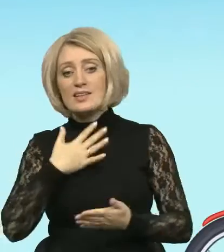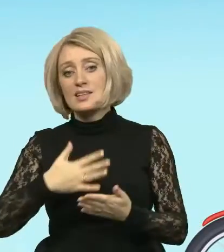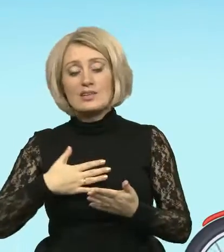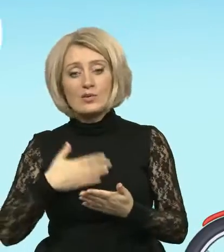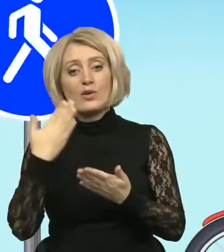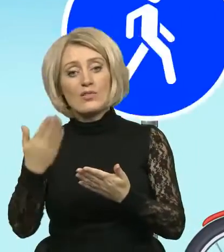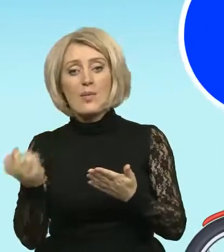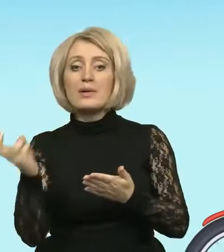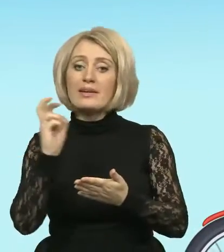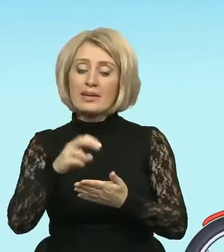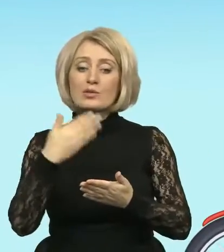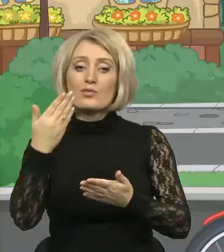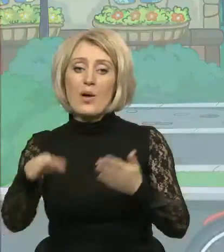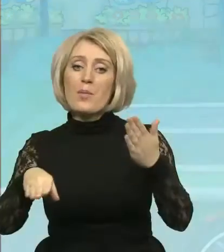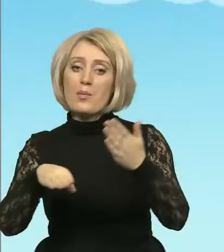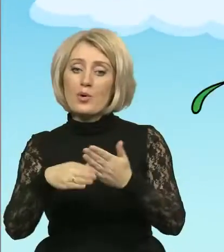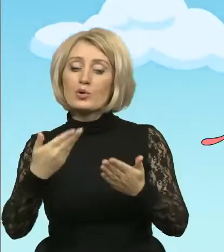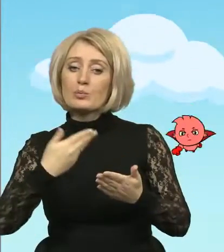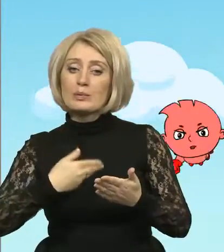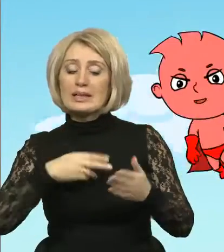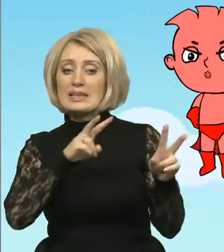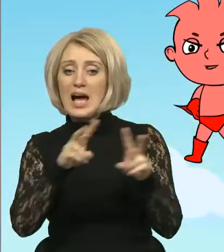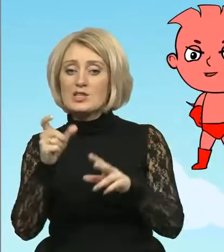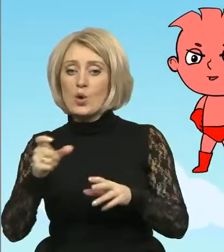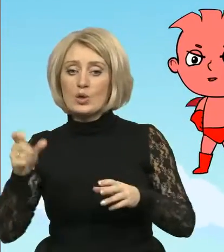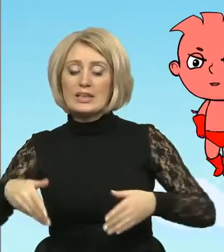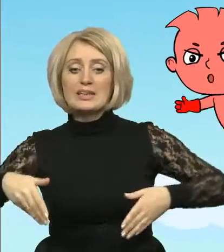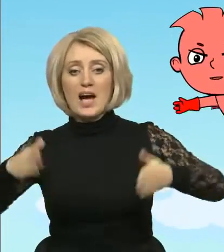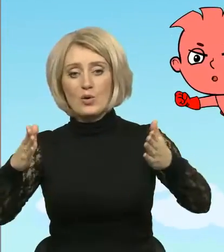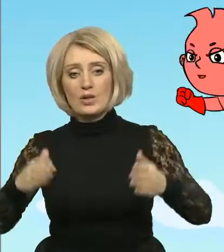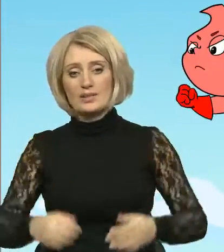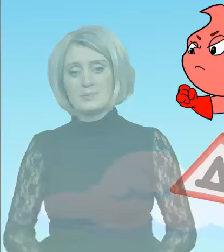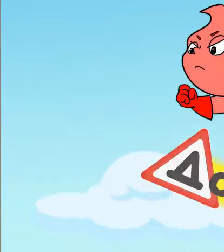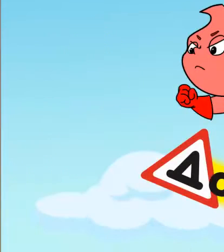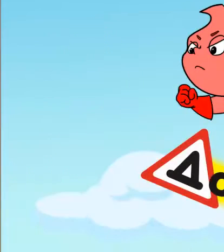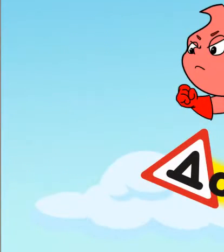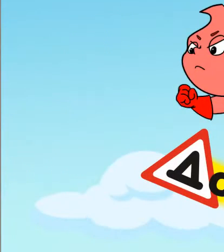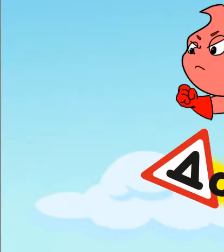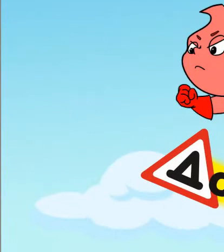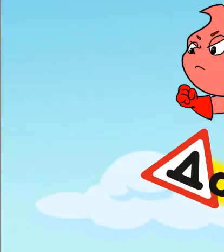незнаний и тревог. К вам приедут и вам помогут мы, дозорные дорог.